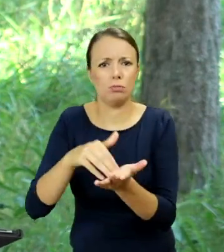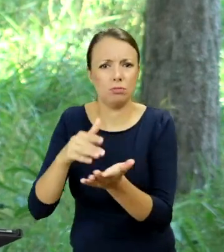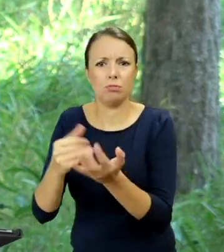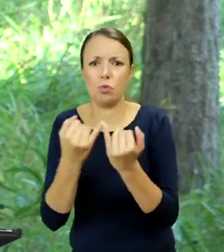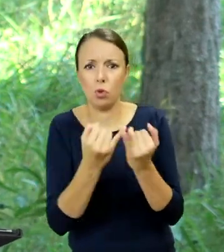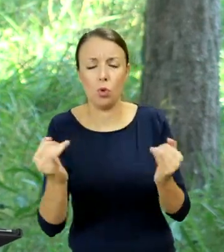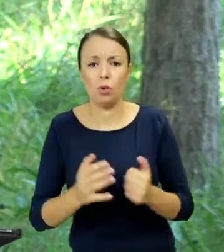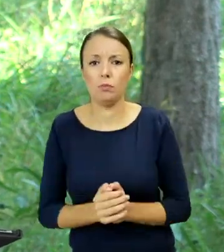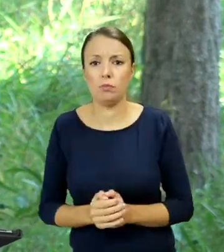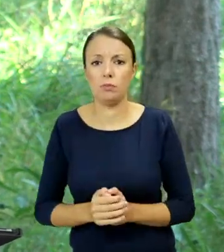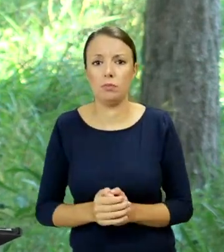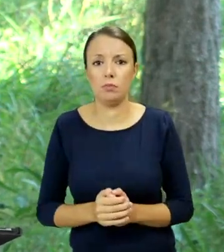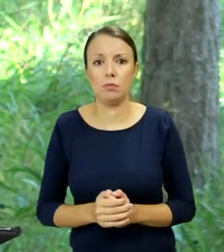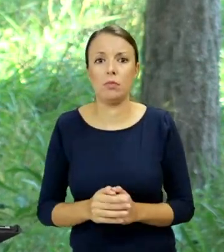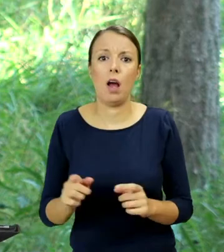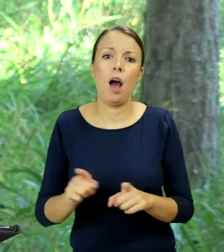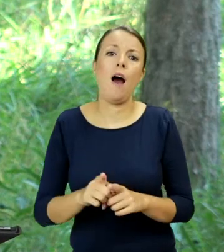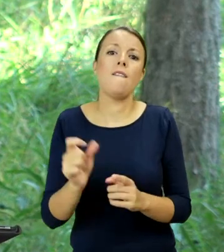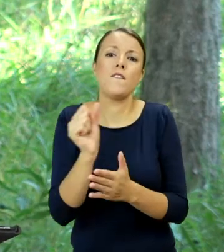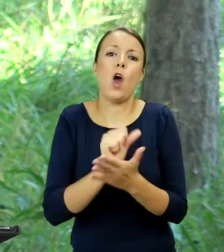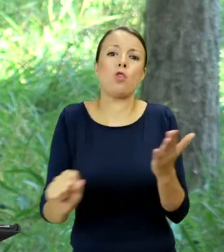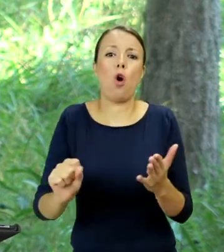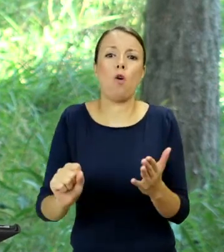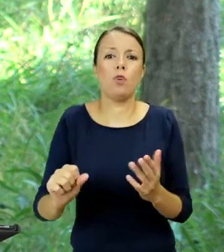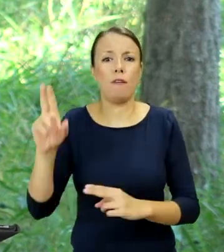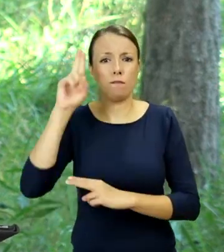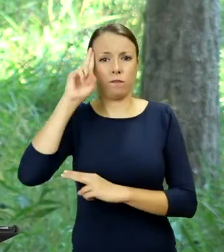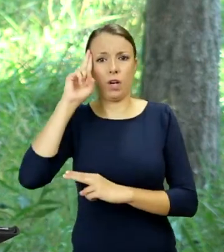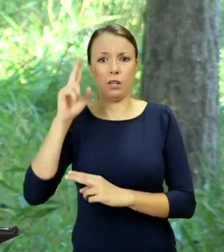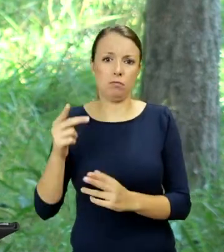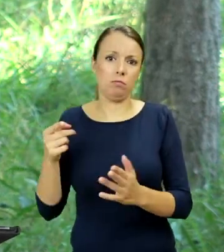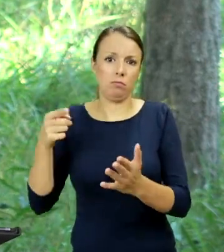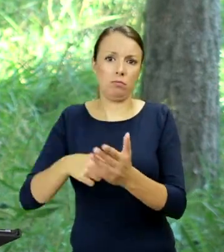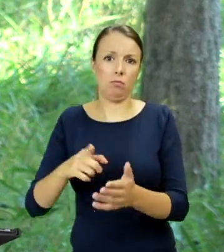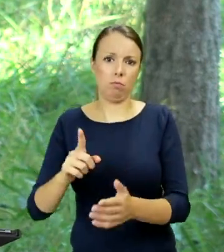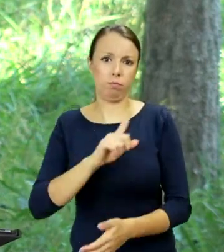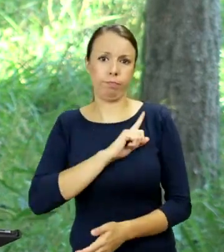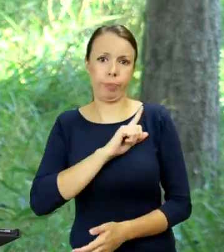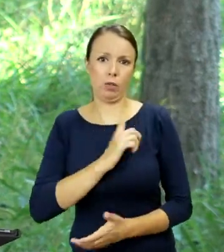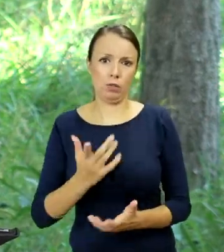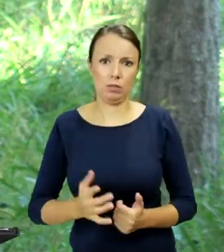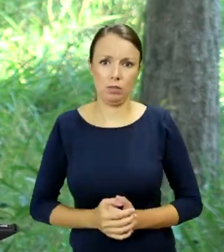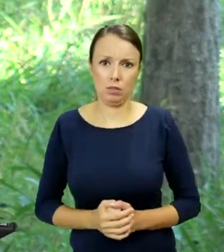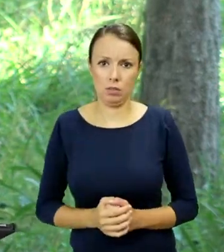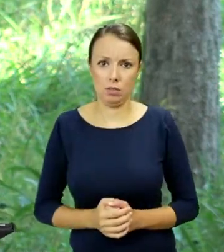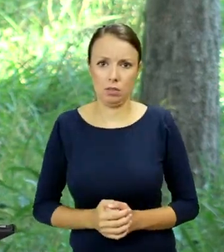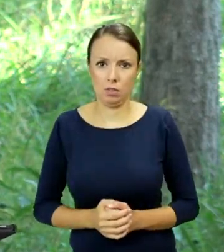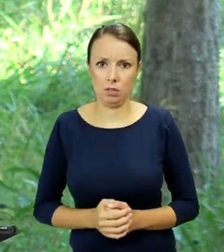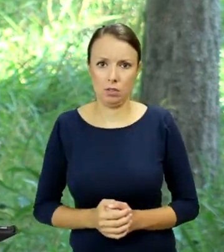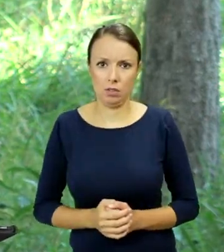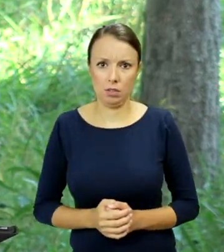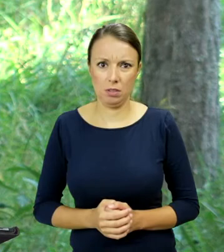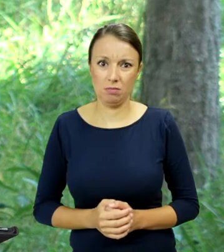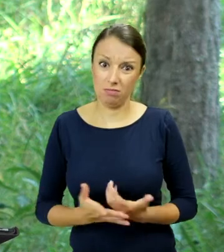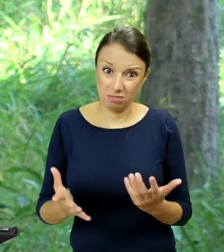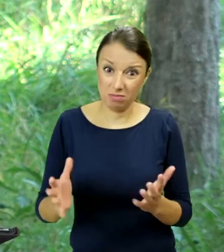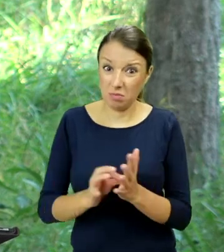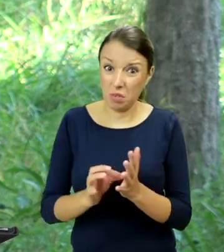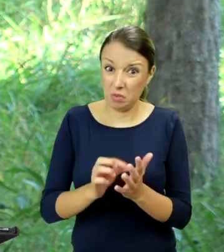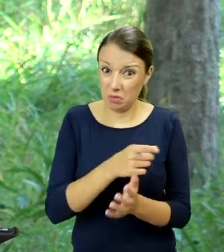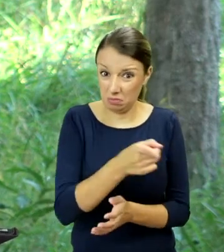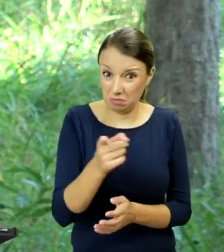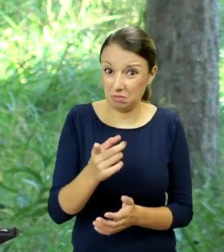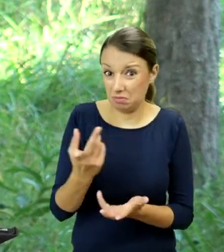służbę wartowniczą. Wyobrażają sobie Państwo, jak musiało im się to podobać, ale rozkaz to rozkaz, musiały się